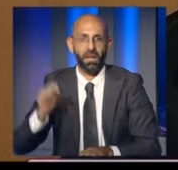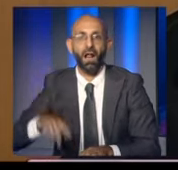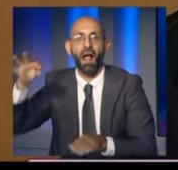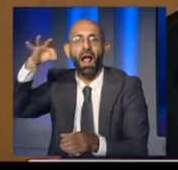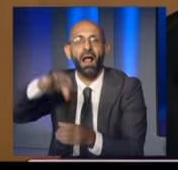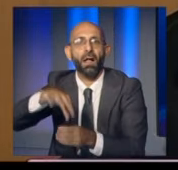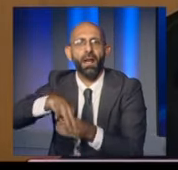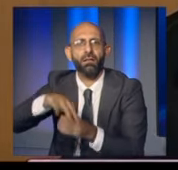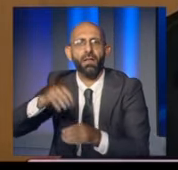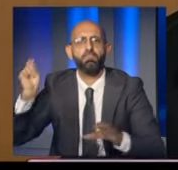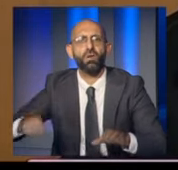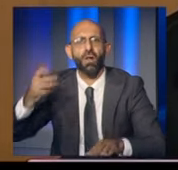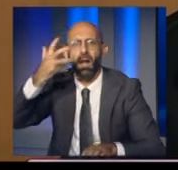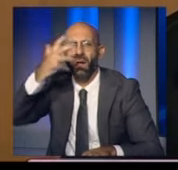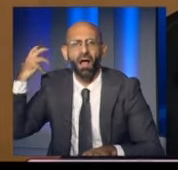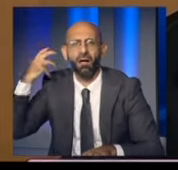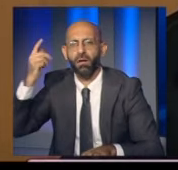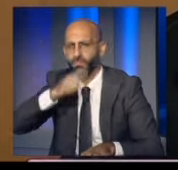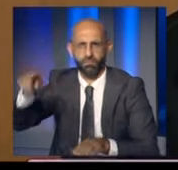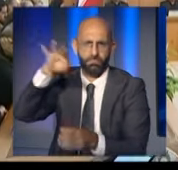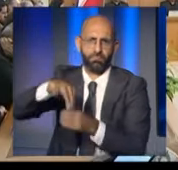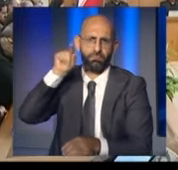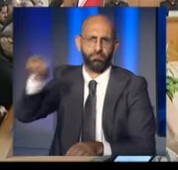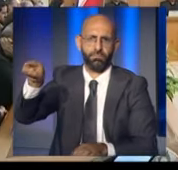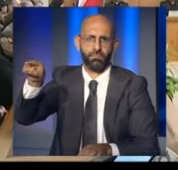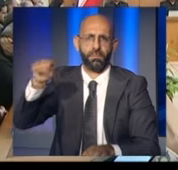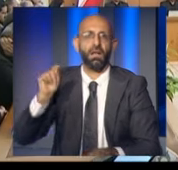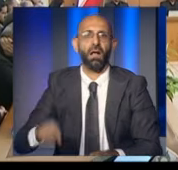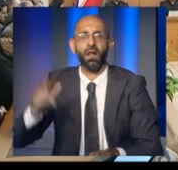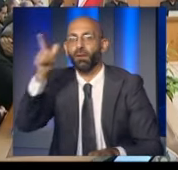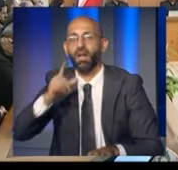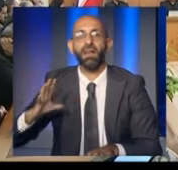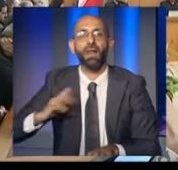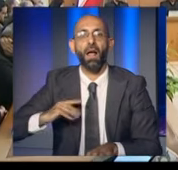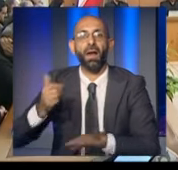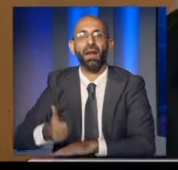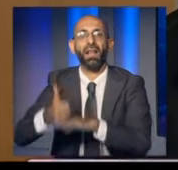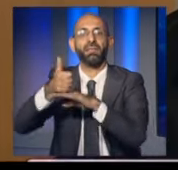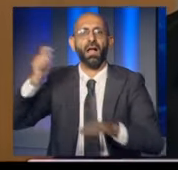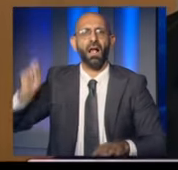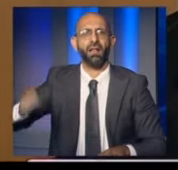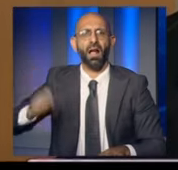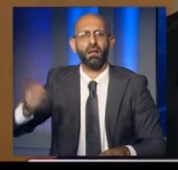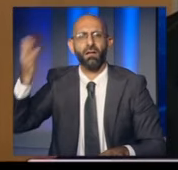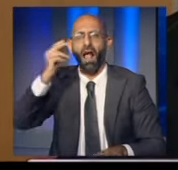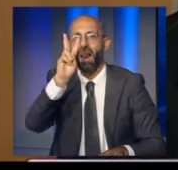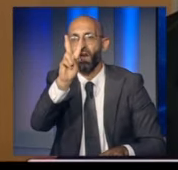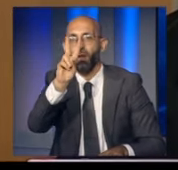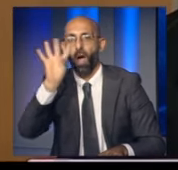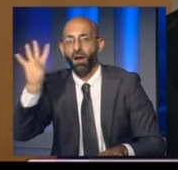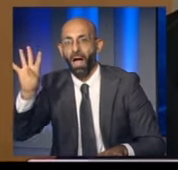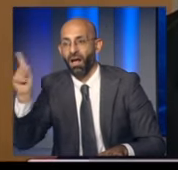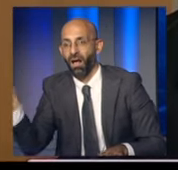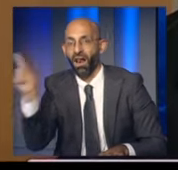ثم انتخب في مجلس الخبراء ممثلا عن محافظة خراسان الرضوية، كما شغل منصب نائب رئيس السلطة القضائية منذ